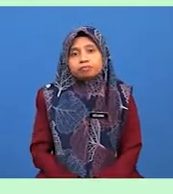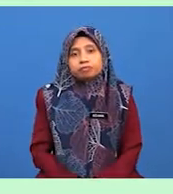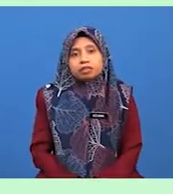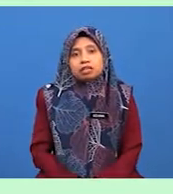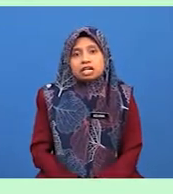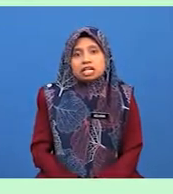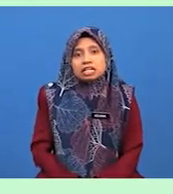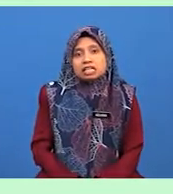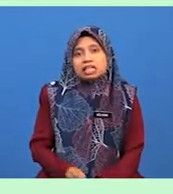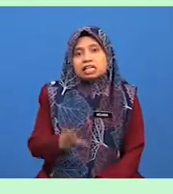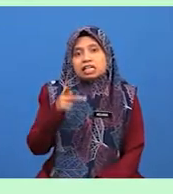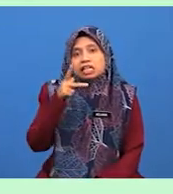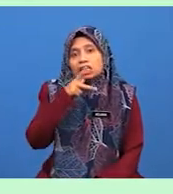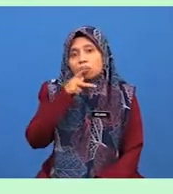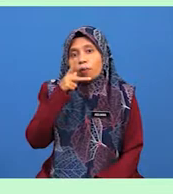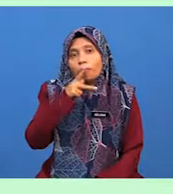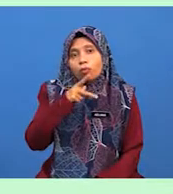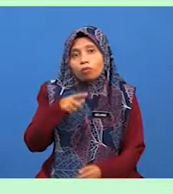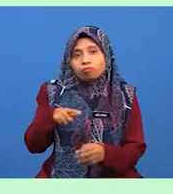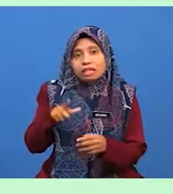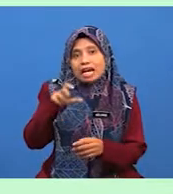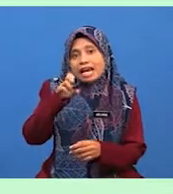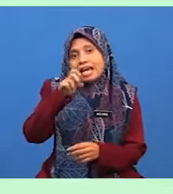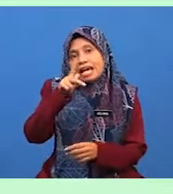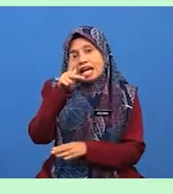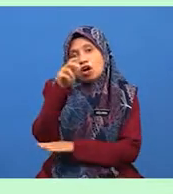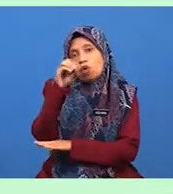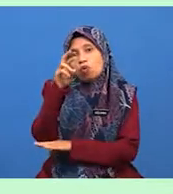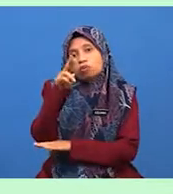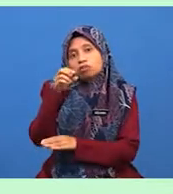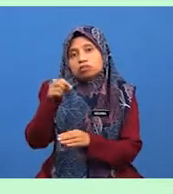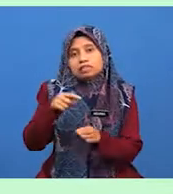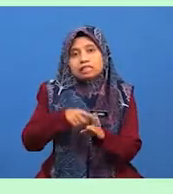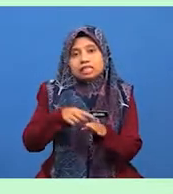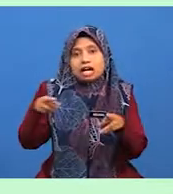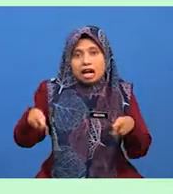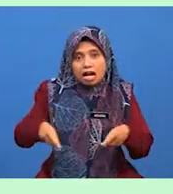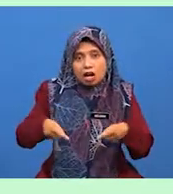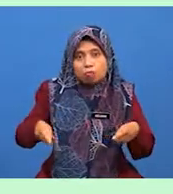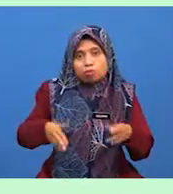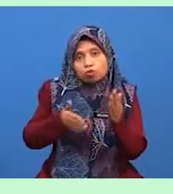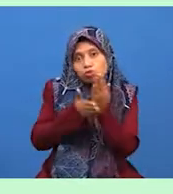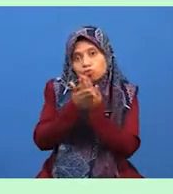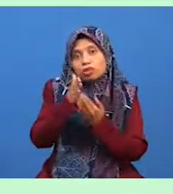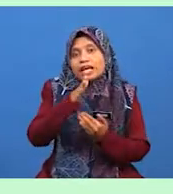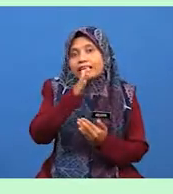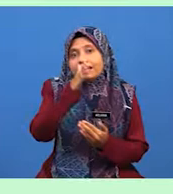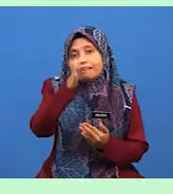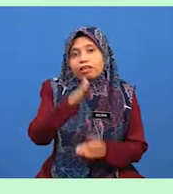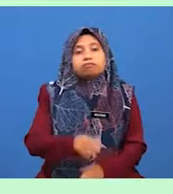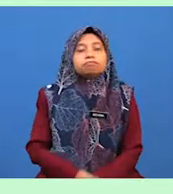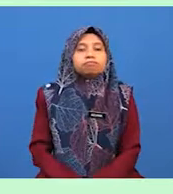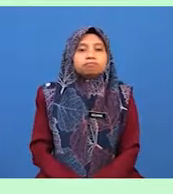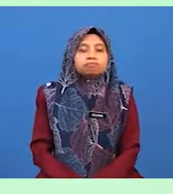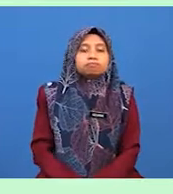Keropok leko direbus oleh nenek. Kata sendi nama oleh dalam ayat